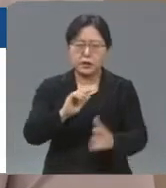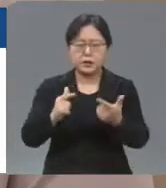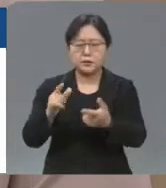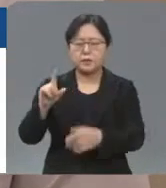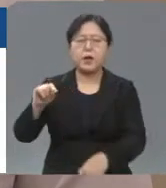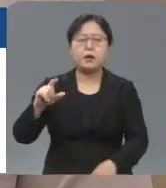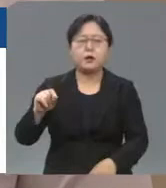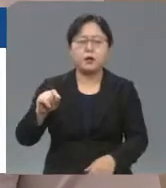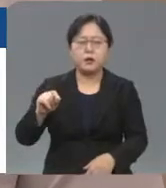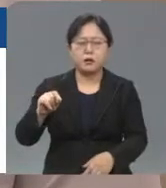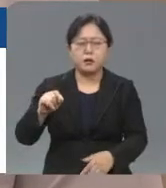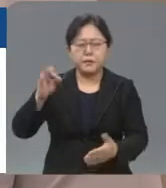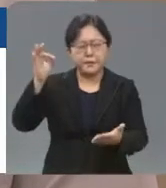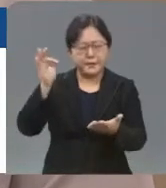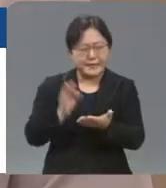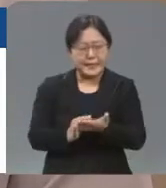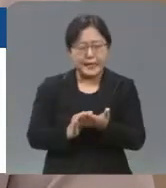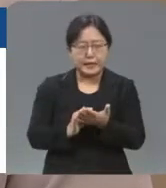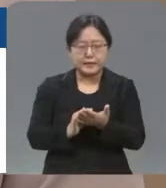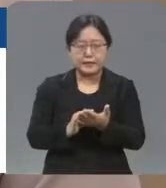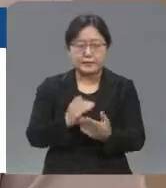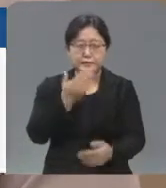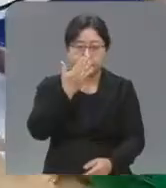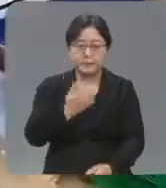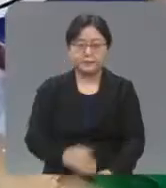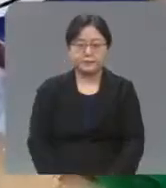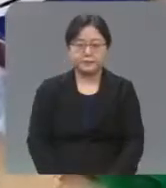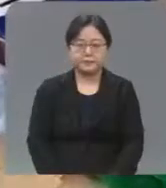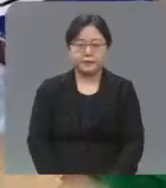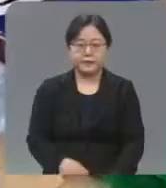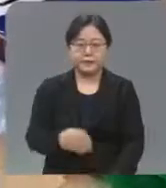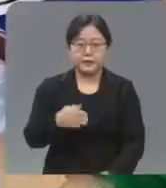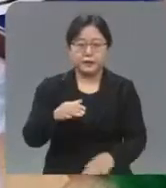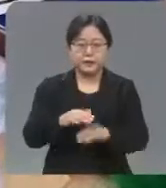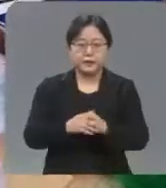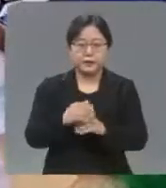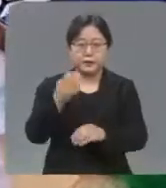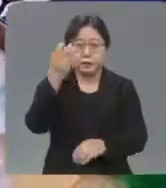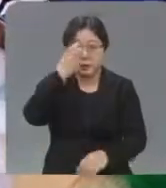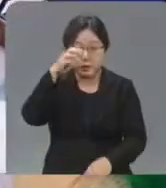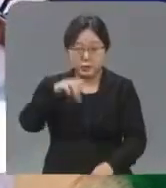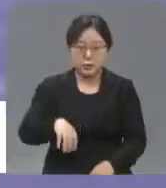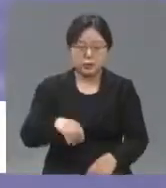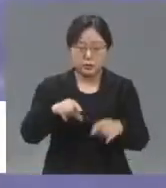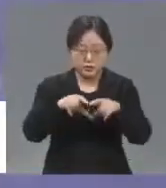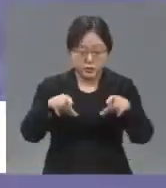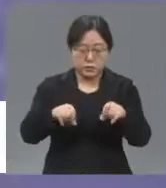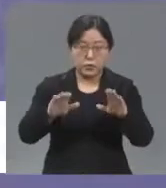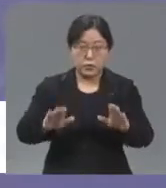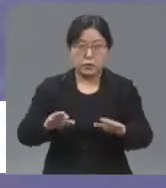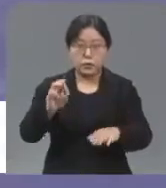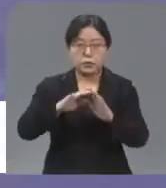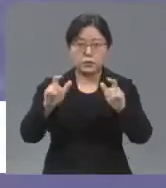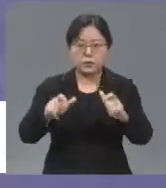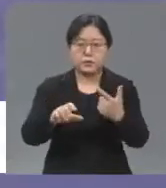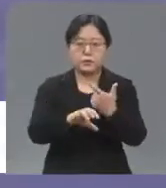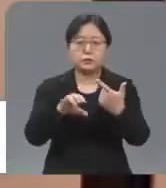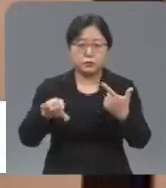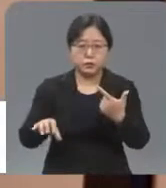원으로 획기적으로 비용을 절감했다고 볼 수 있습니다. 농건원은 이 키트를 활용해 올해 광주 전남에서